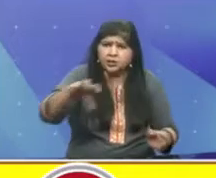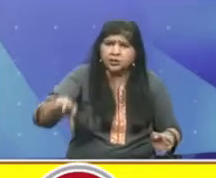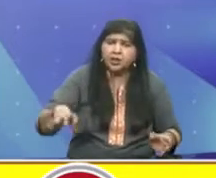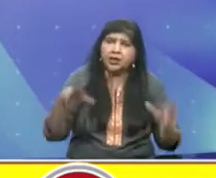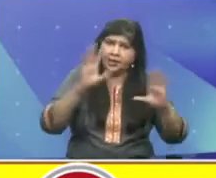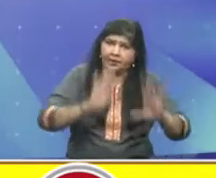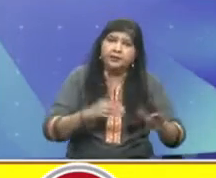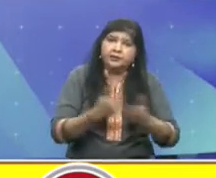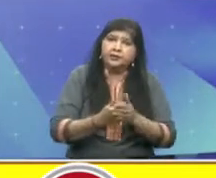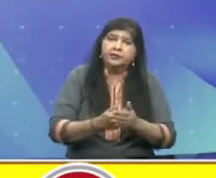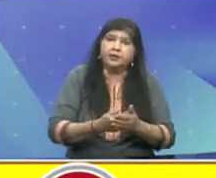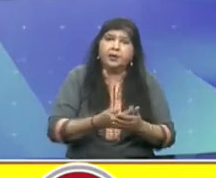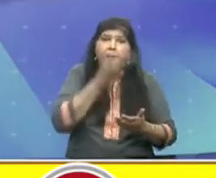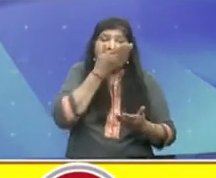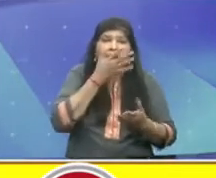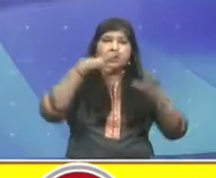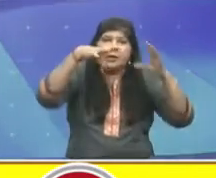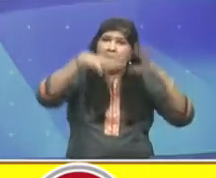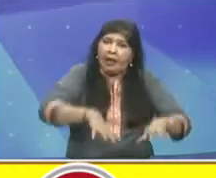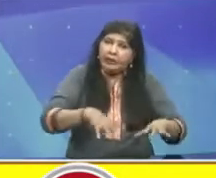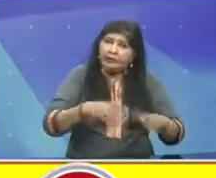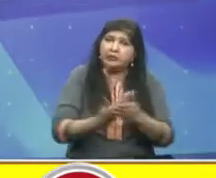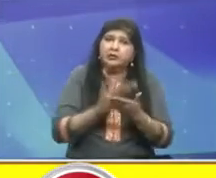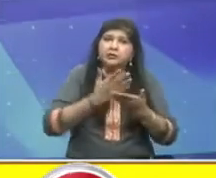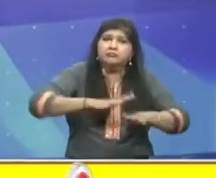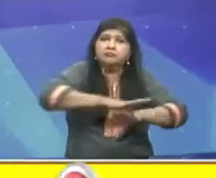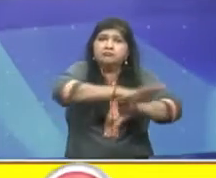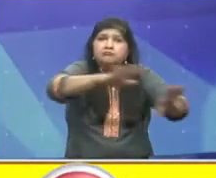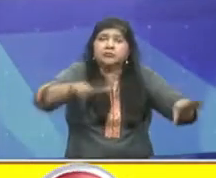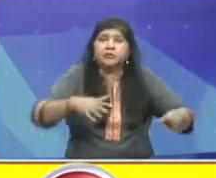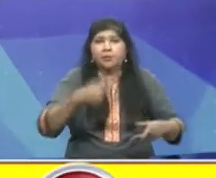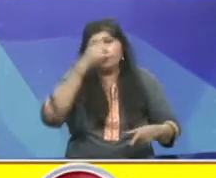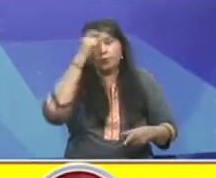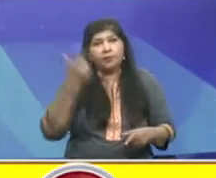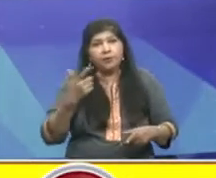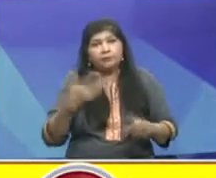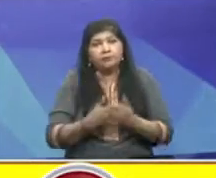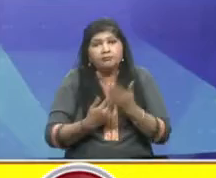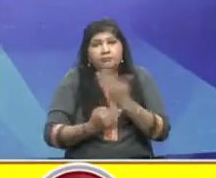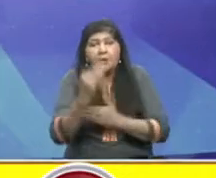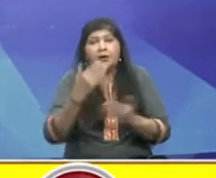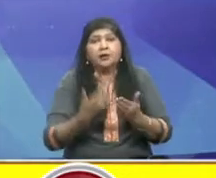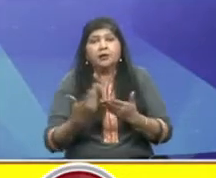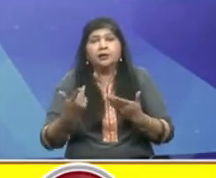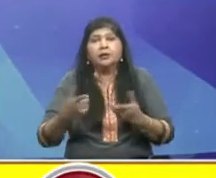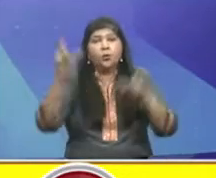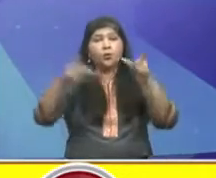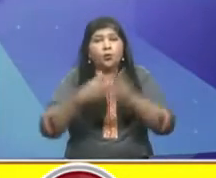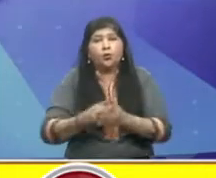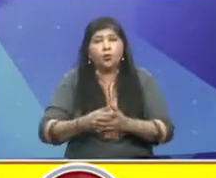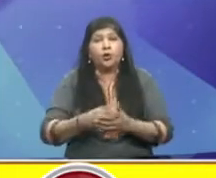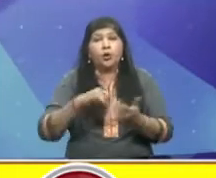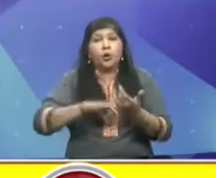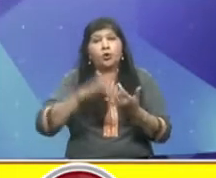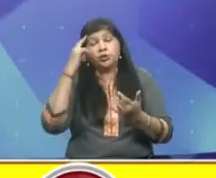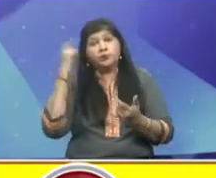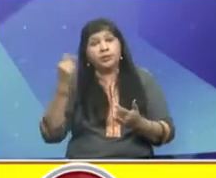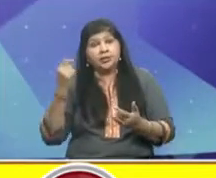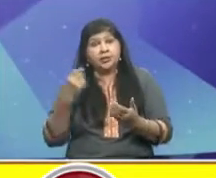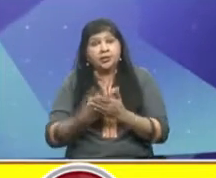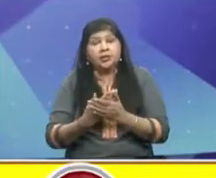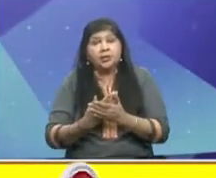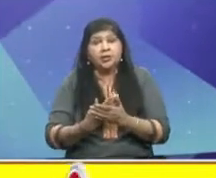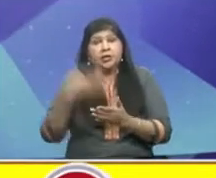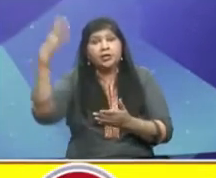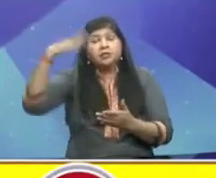थे जिनके समुद्र में डूबने का खतरा बढ़ रहा था। यहाँ के लोगों ने और विशेषज्ञों ने इस